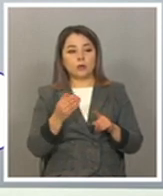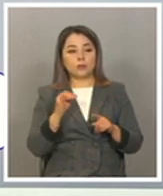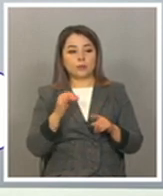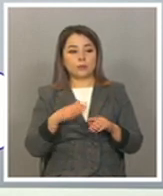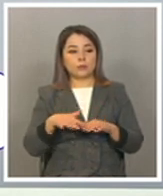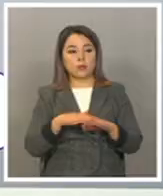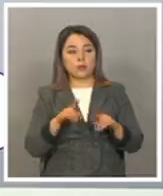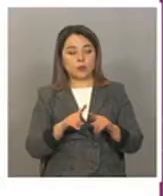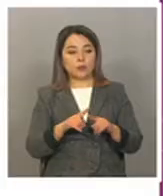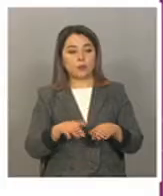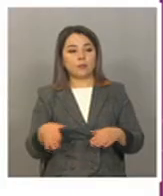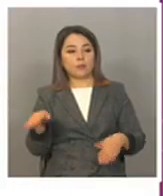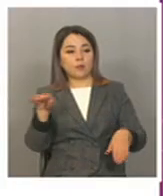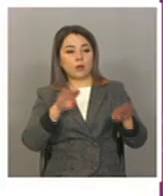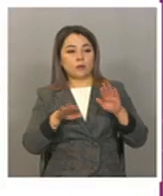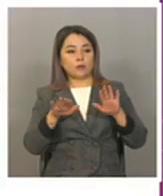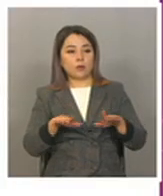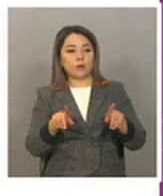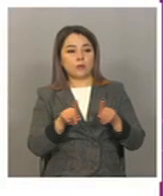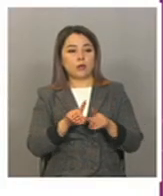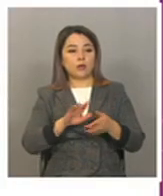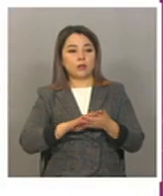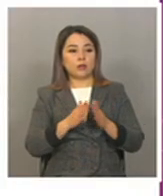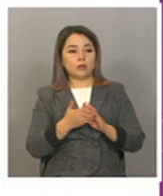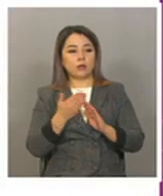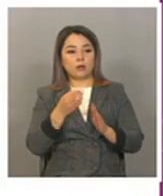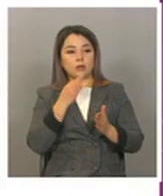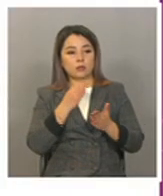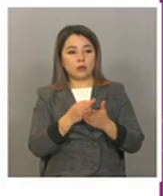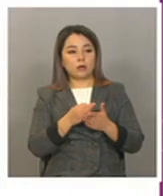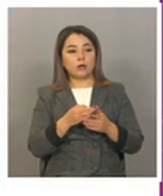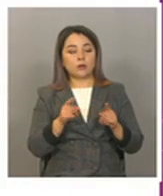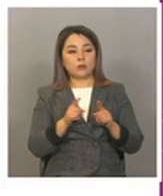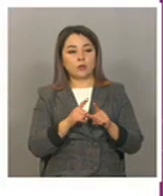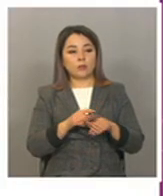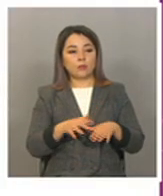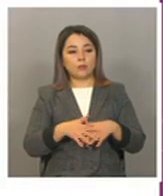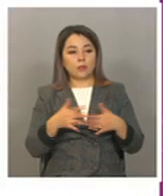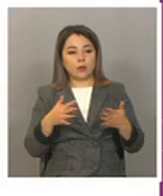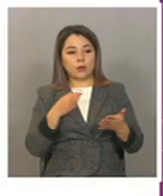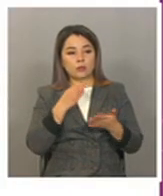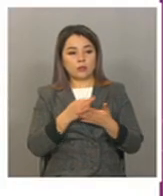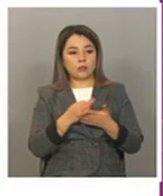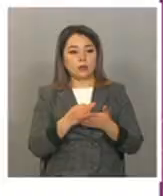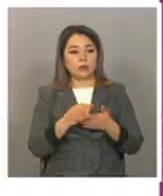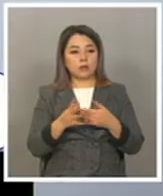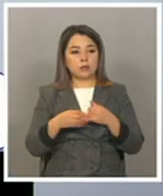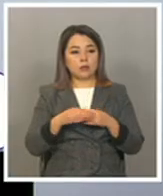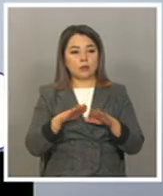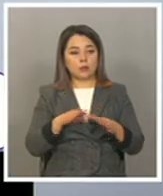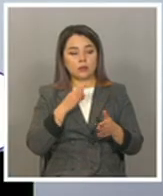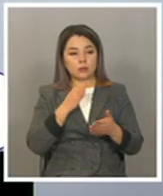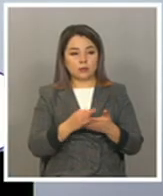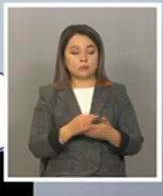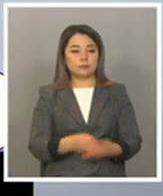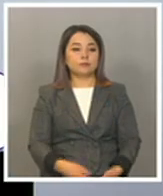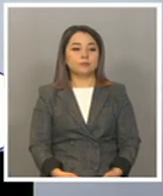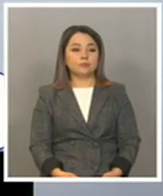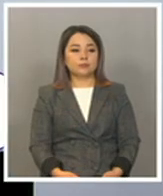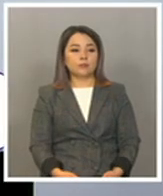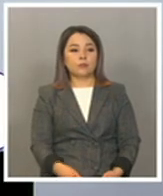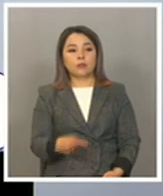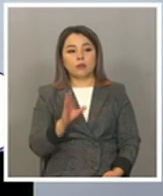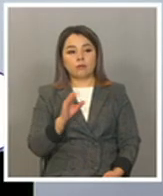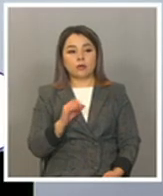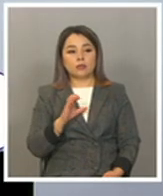аумағындағы биік таулы аумақтарда керісінше олар биіктік белдеулік зоналардың топырағына жатады. Оқушылар Василий